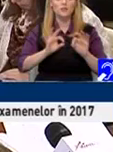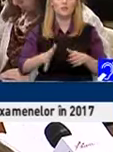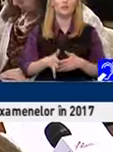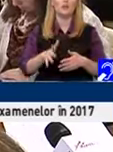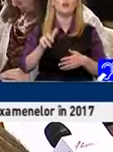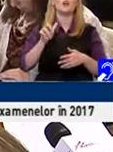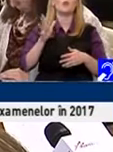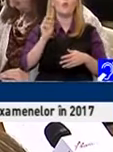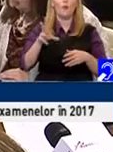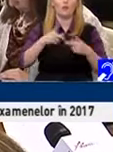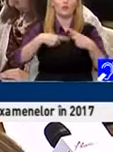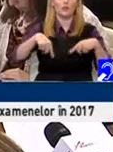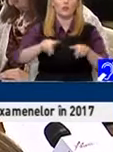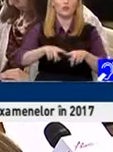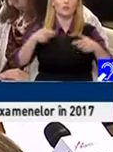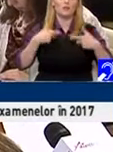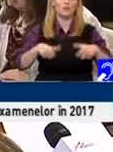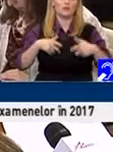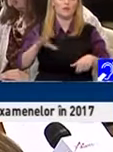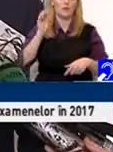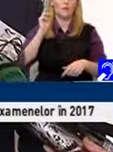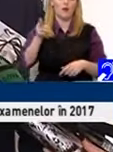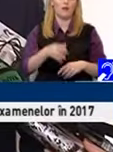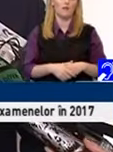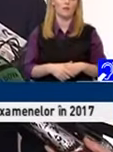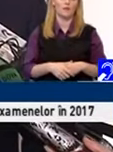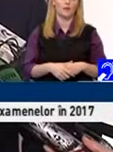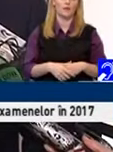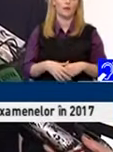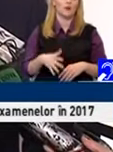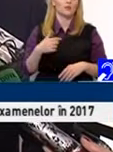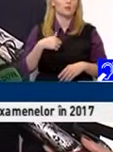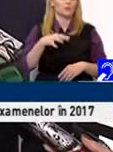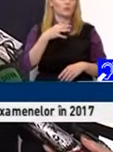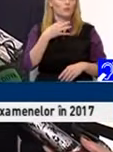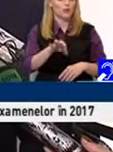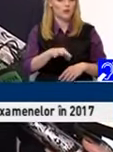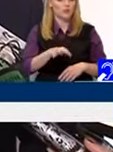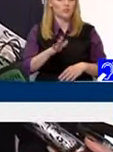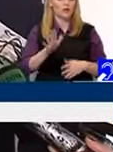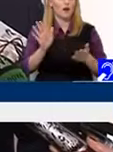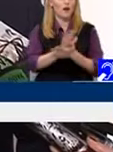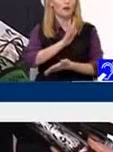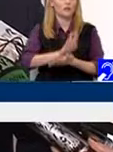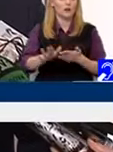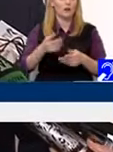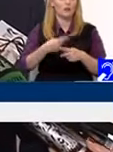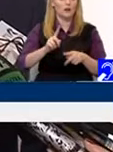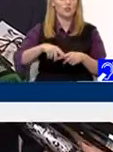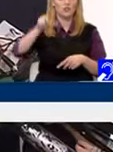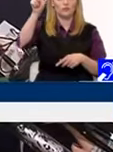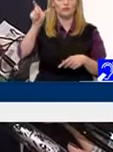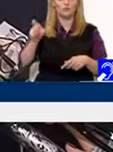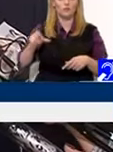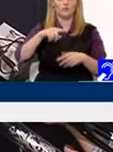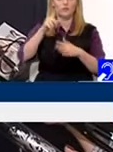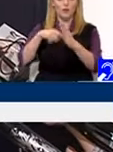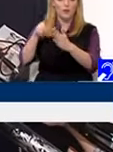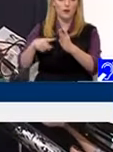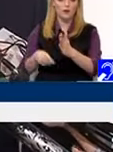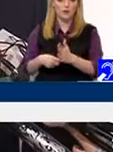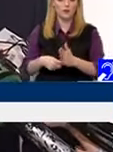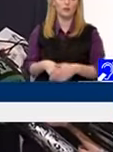care au fost organizate examenele de bacalaureat. Pe noi ne deranjează calitatea acestor teste, grila de